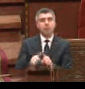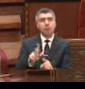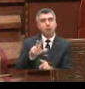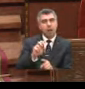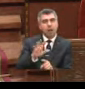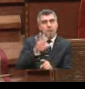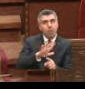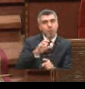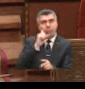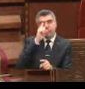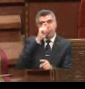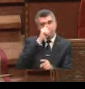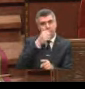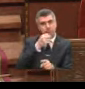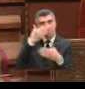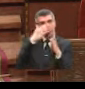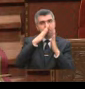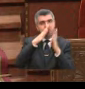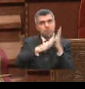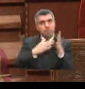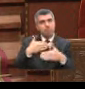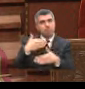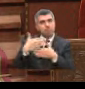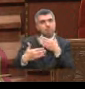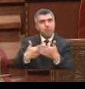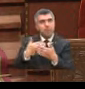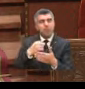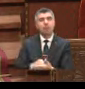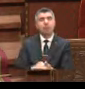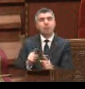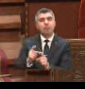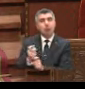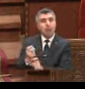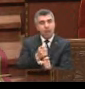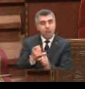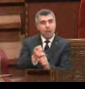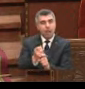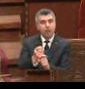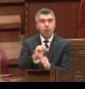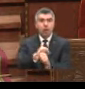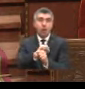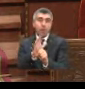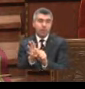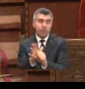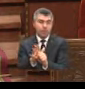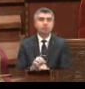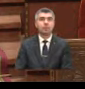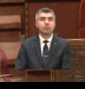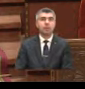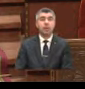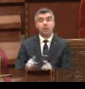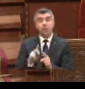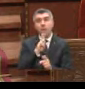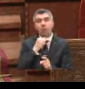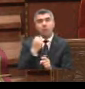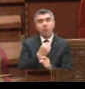أنها صعبة بالبلاد ديالنا من بعد الحرب والأزمة الكوفيد، وكان واخا هكاك الحكومة